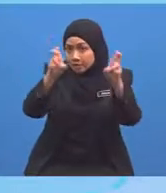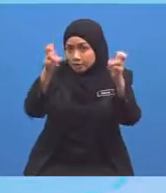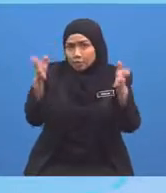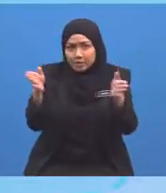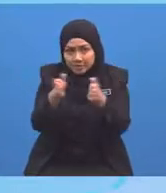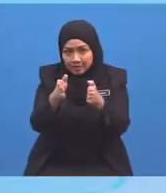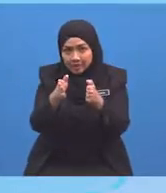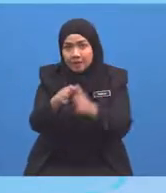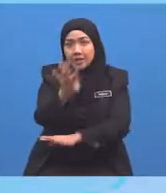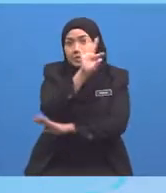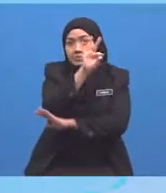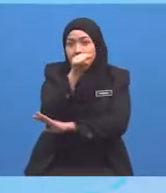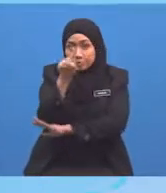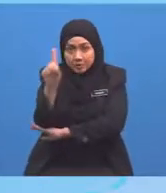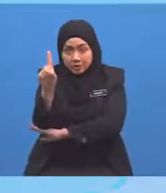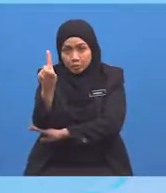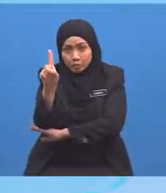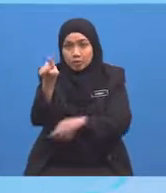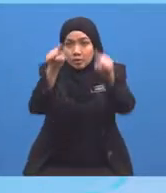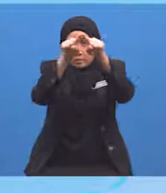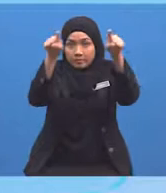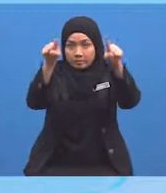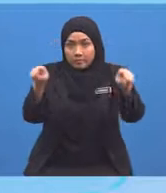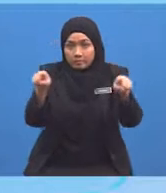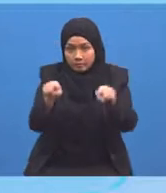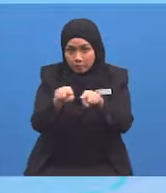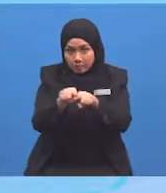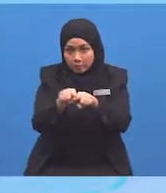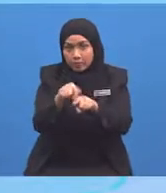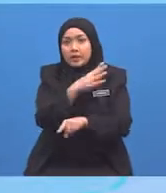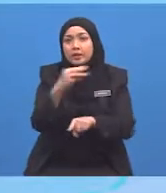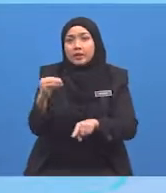9.1, poligon, dan subtopik